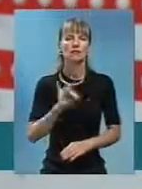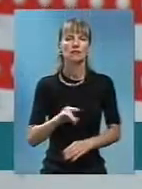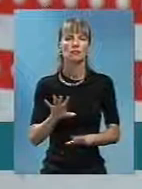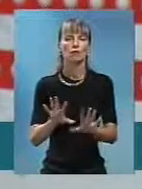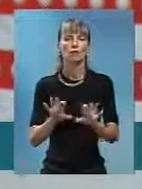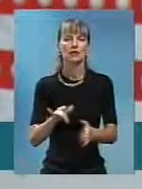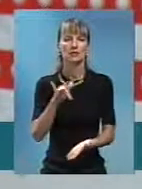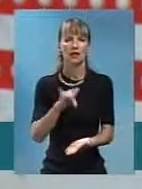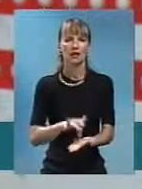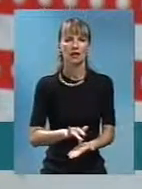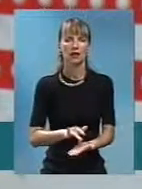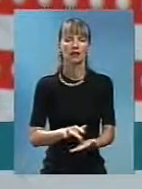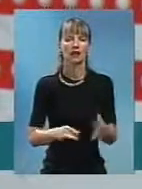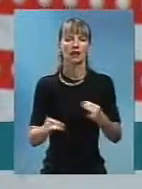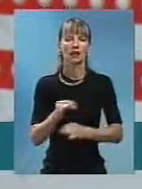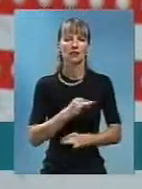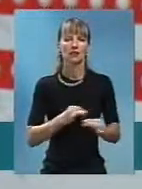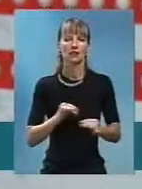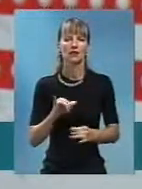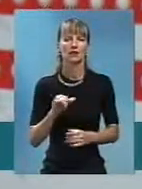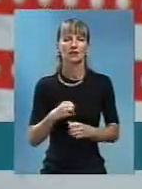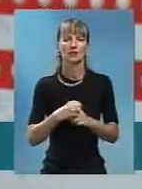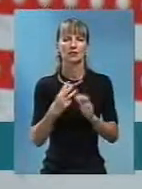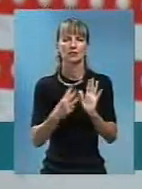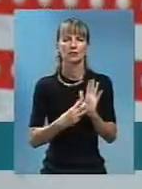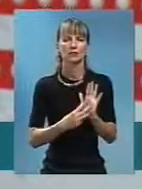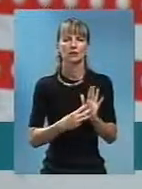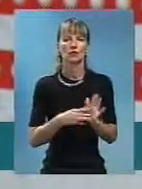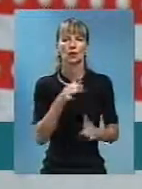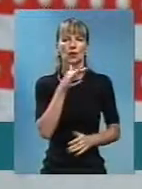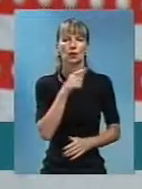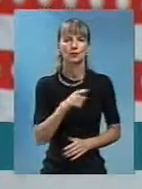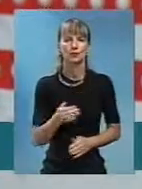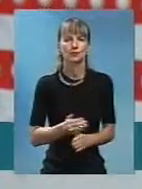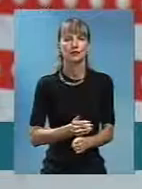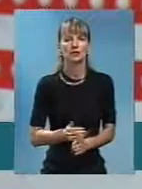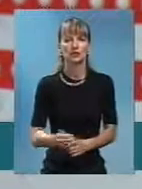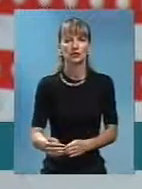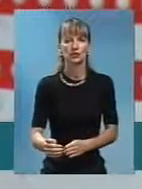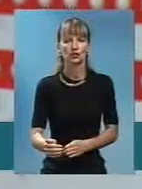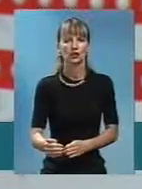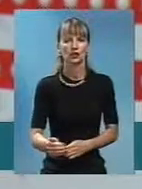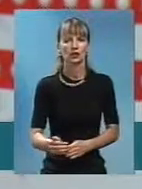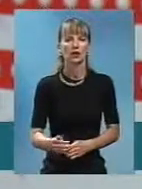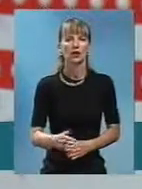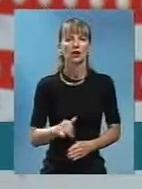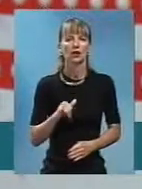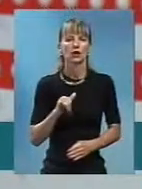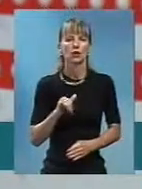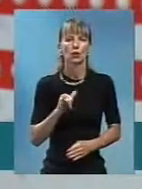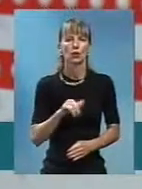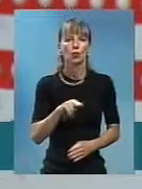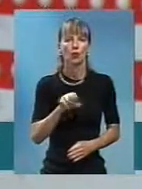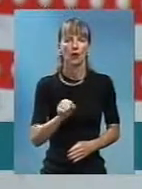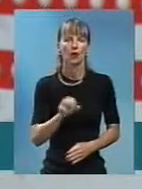прийняла Центральна Рада у 18-му році. Пізніше УПА